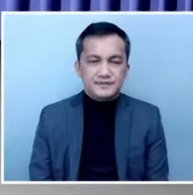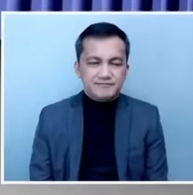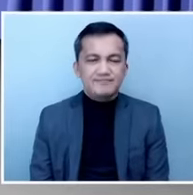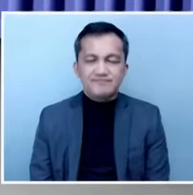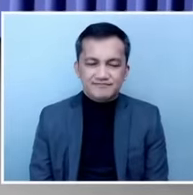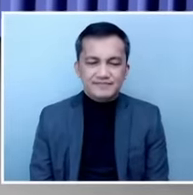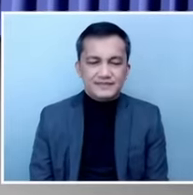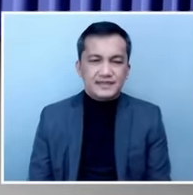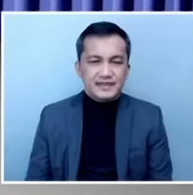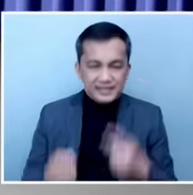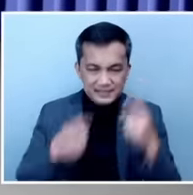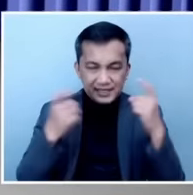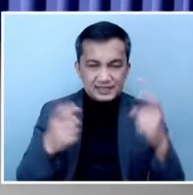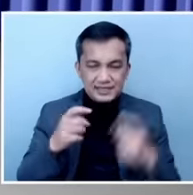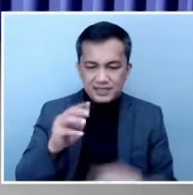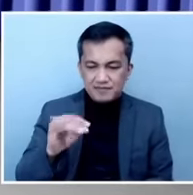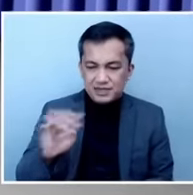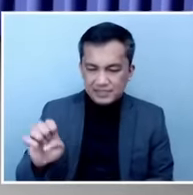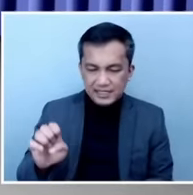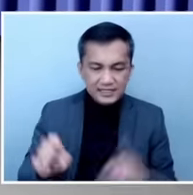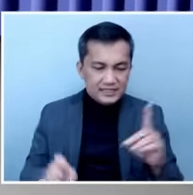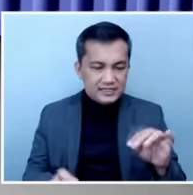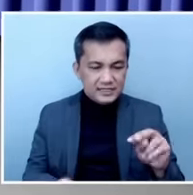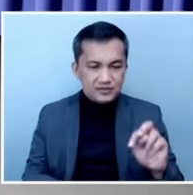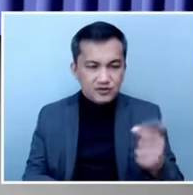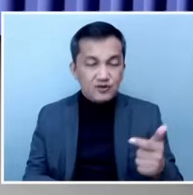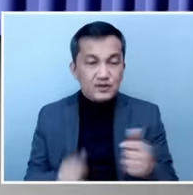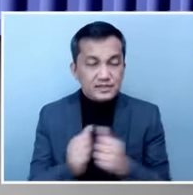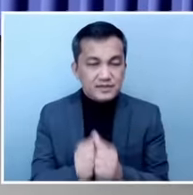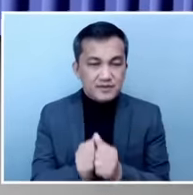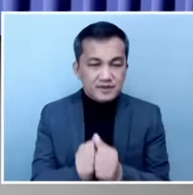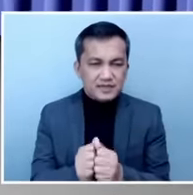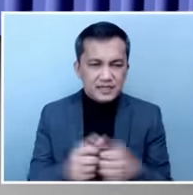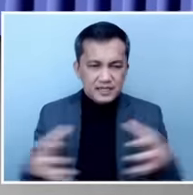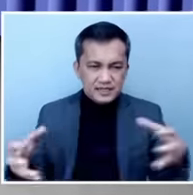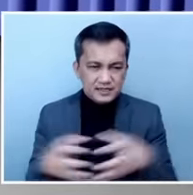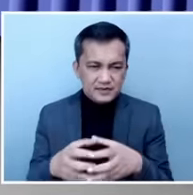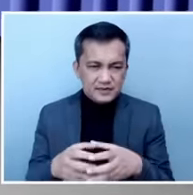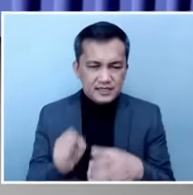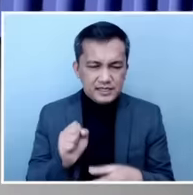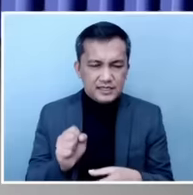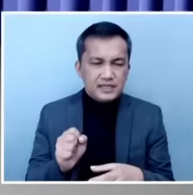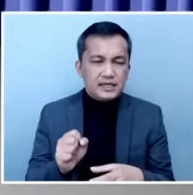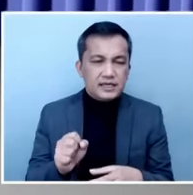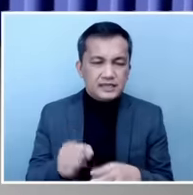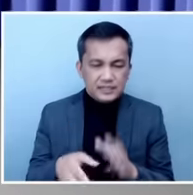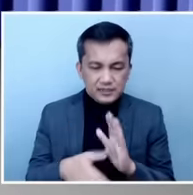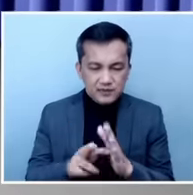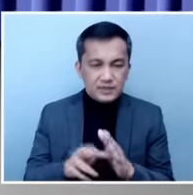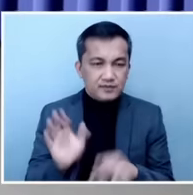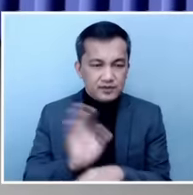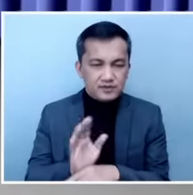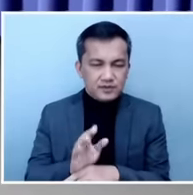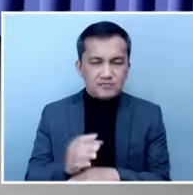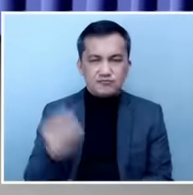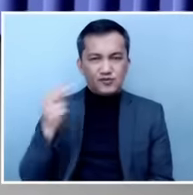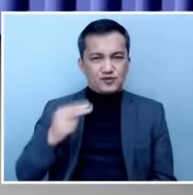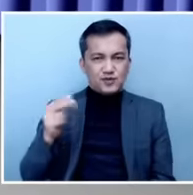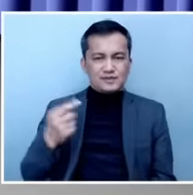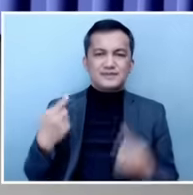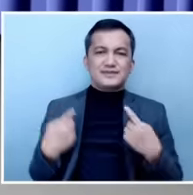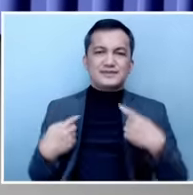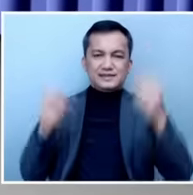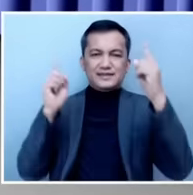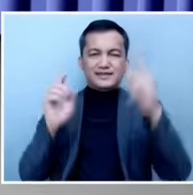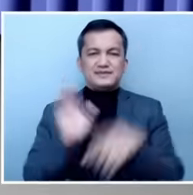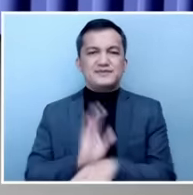Nagdiwang sina Marian Rivera at Ding Dong Dantes kasama ang iba pang cast at staff ng Rewind movie kasunod ng makasaysayang tagumpay ng